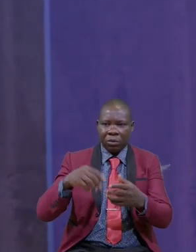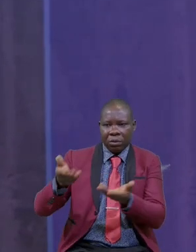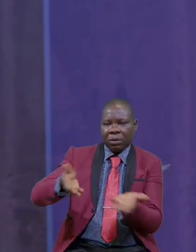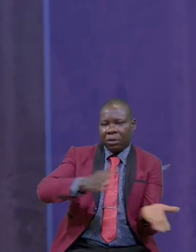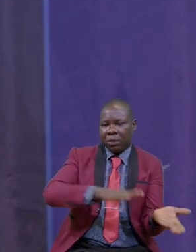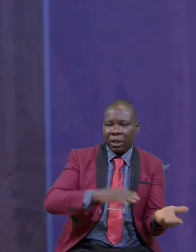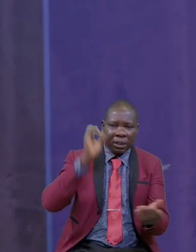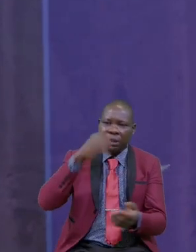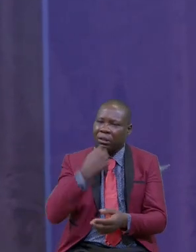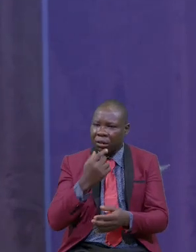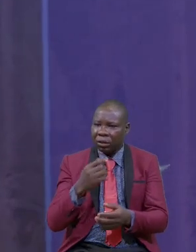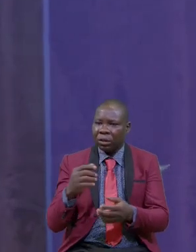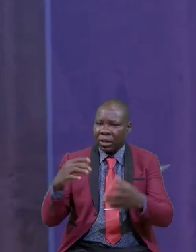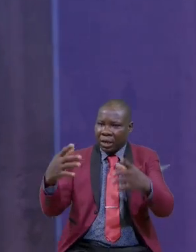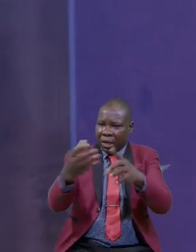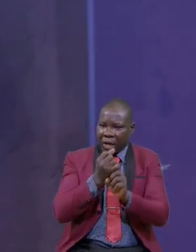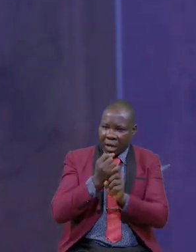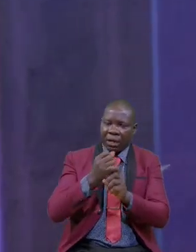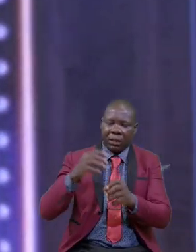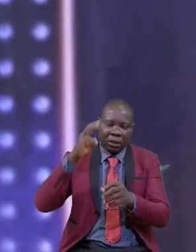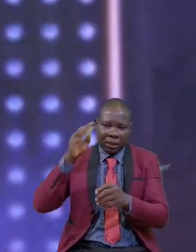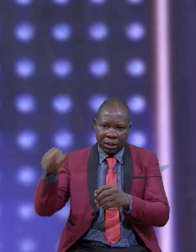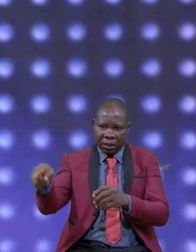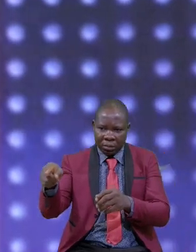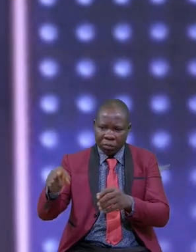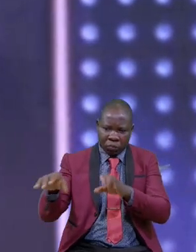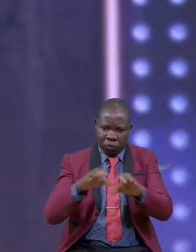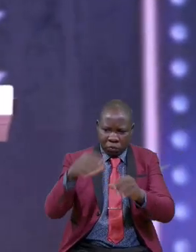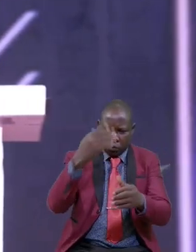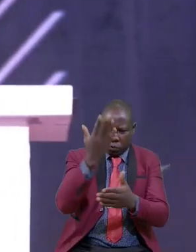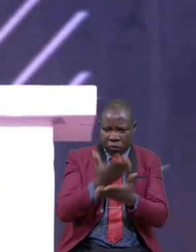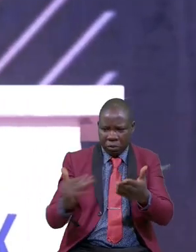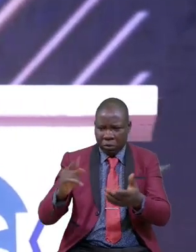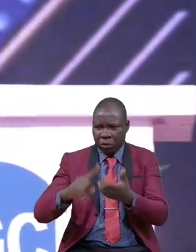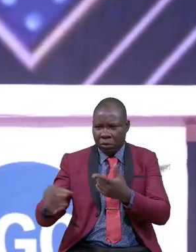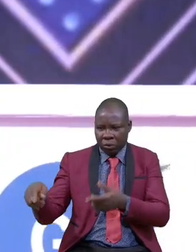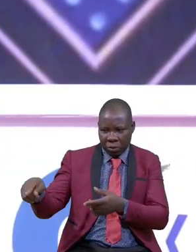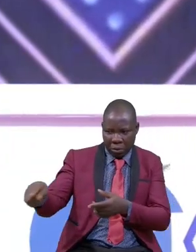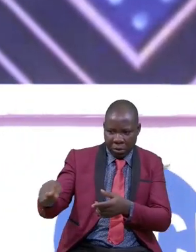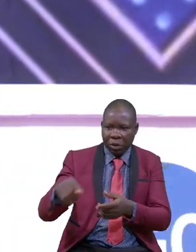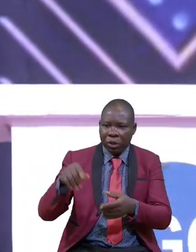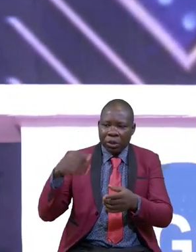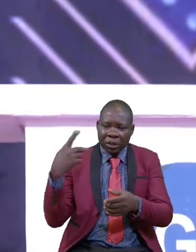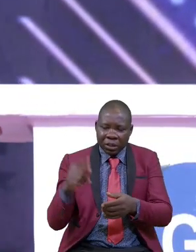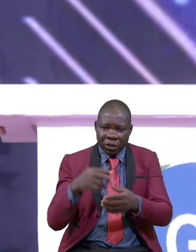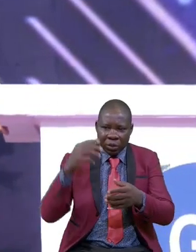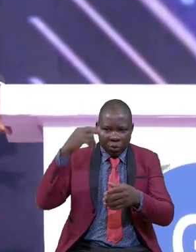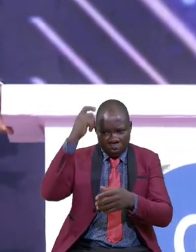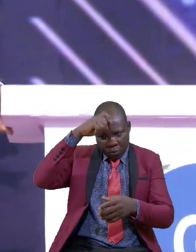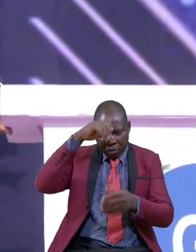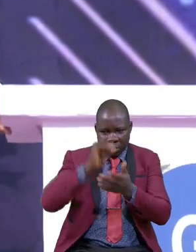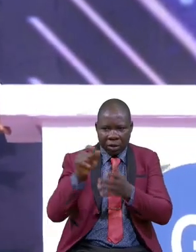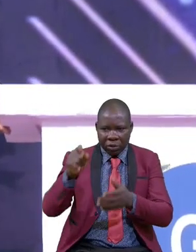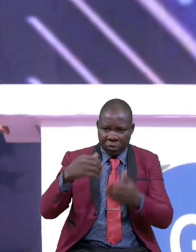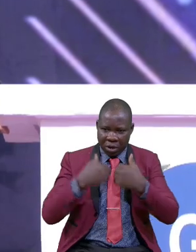fils. The wisdom, utilise ta sagesse. The native, natural wisdom naturelle you have, que tu as. Get rid of that. Débarrasse-toi that's de cet homme. Not the ça, ce n'est pas